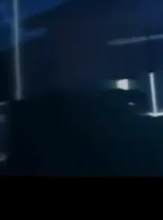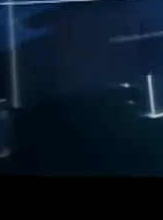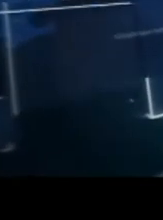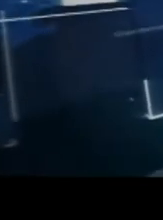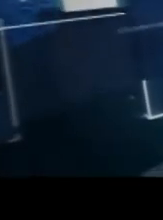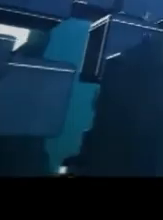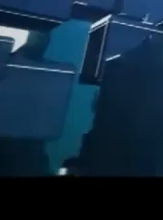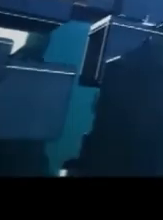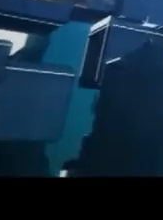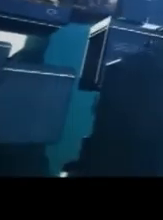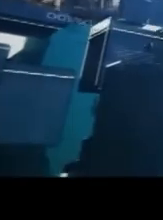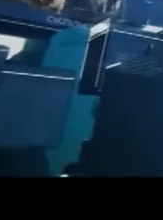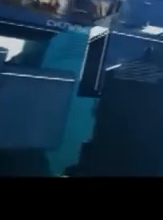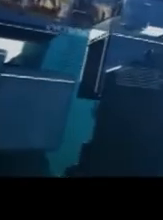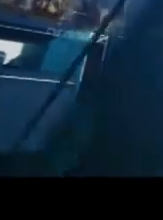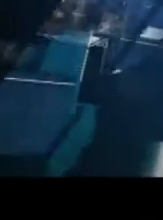Музика